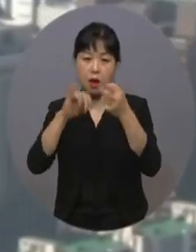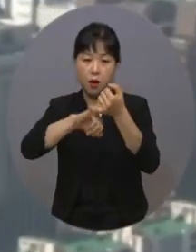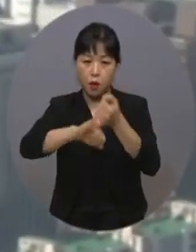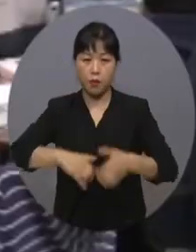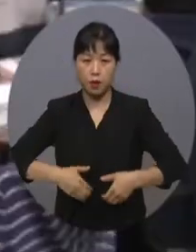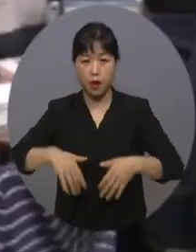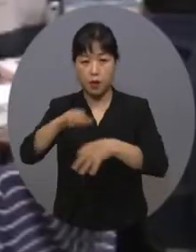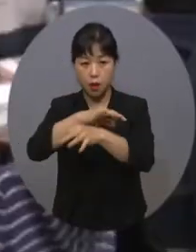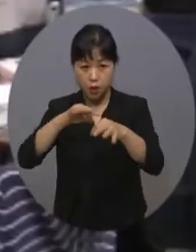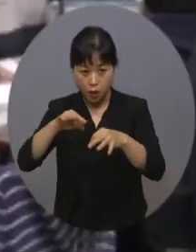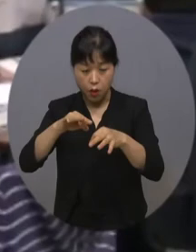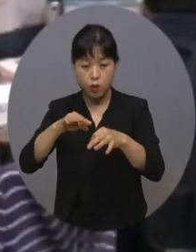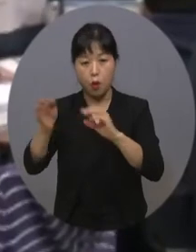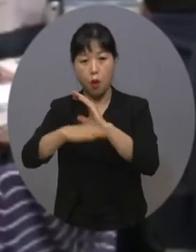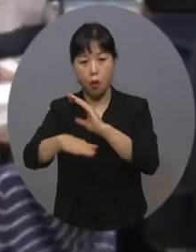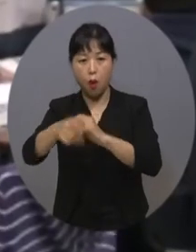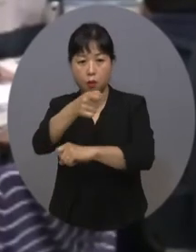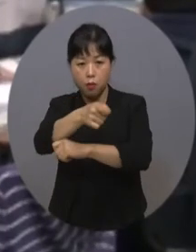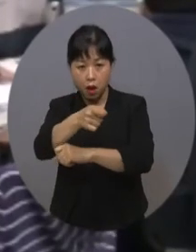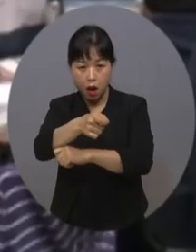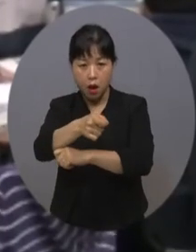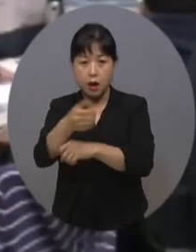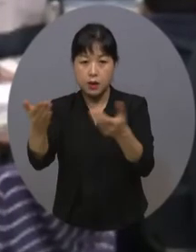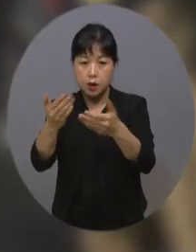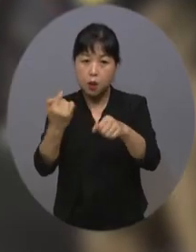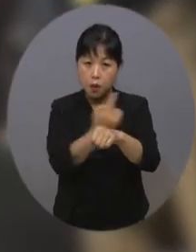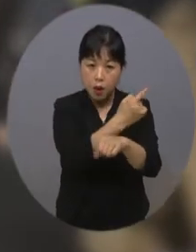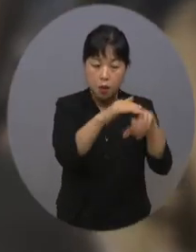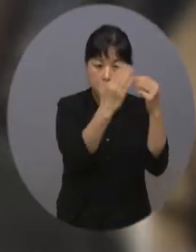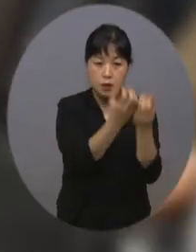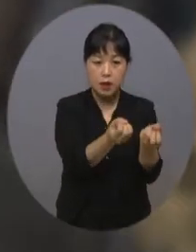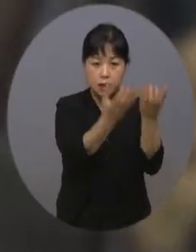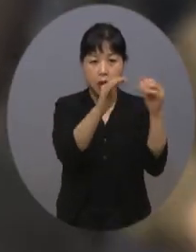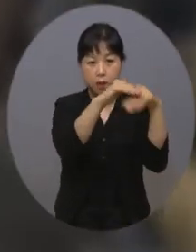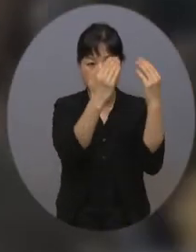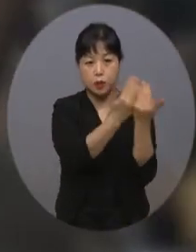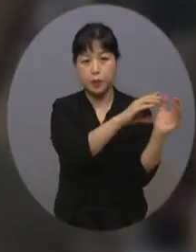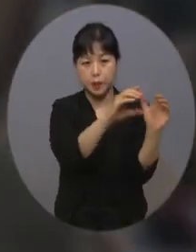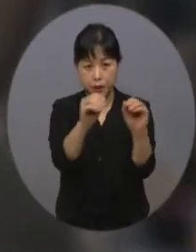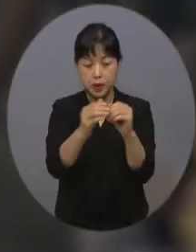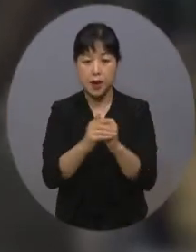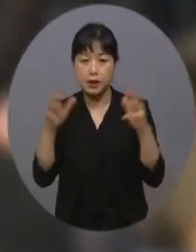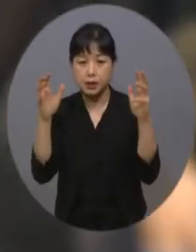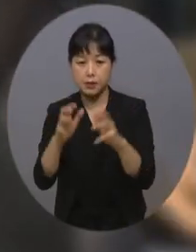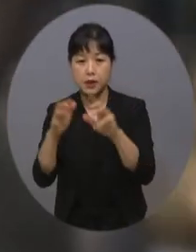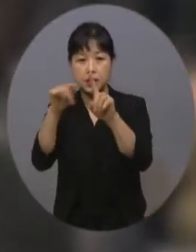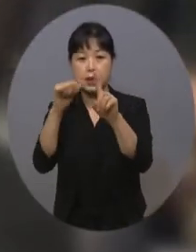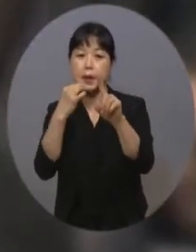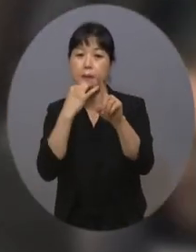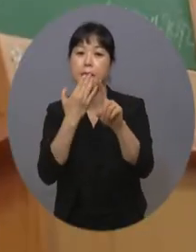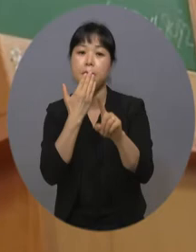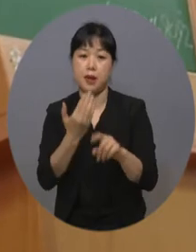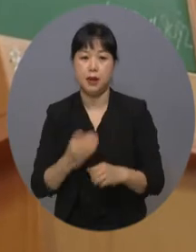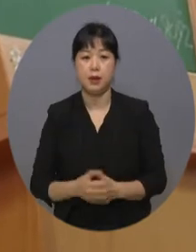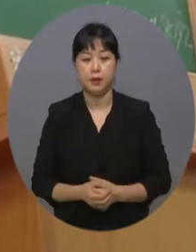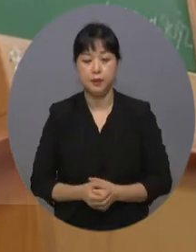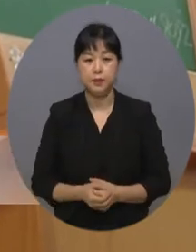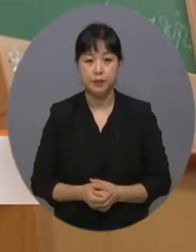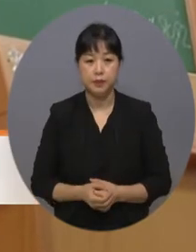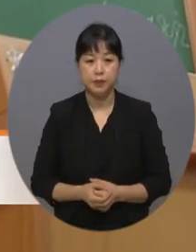곡물을 제외하고는 모든 행사가 금지되며 지표는 1인시위 외에는 허용되지 않습니다